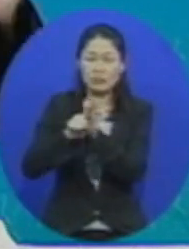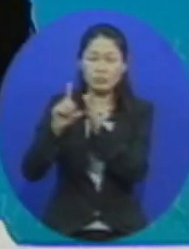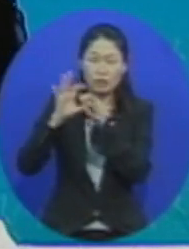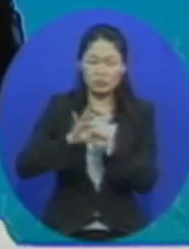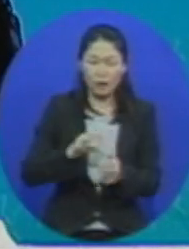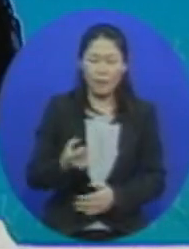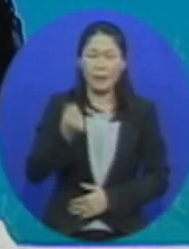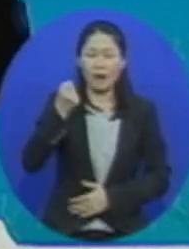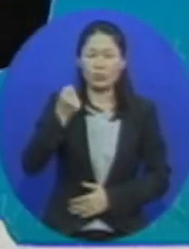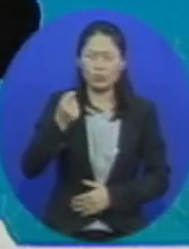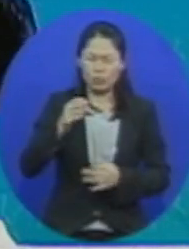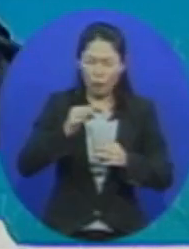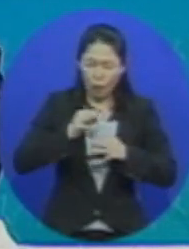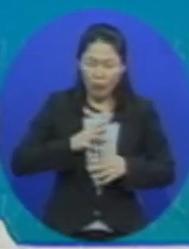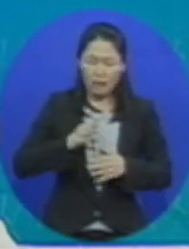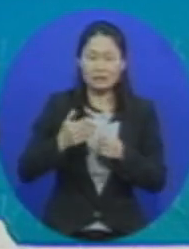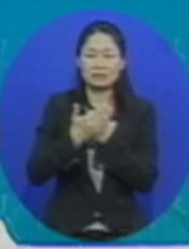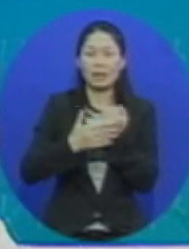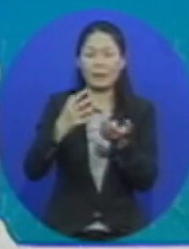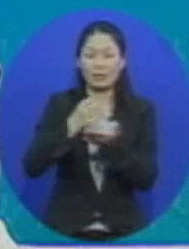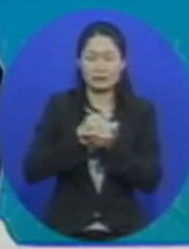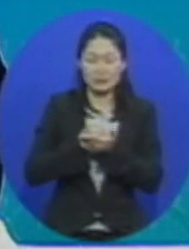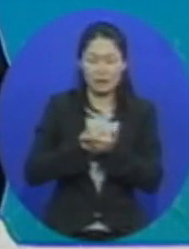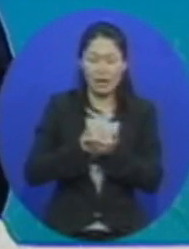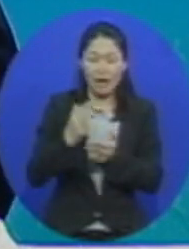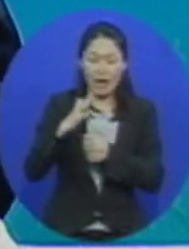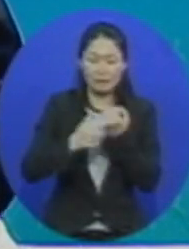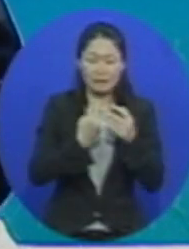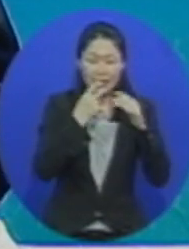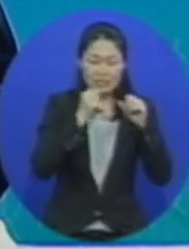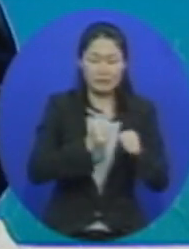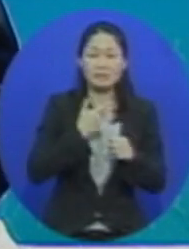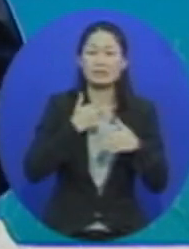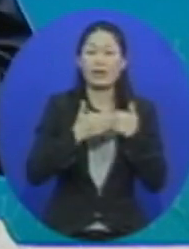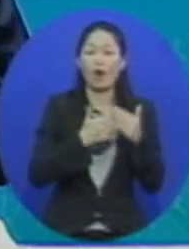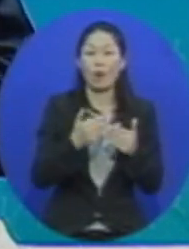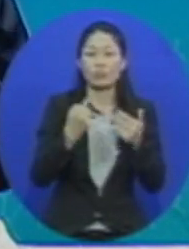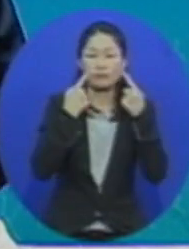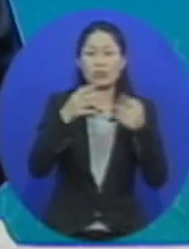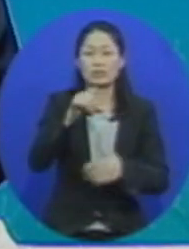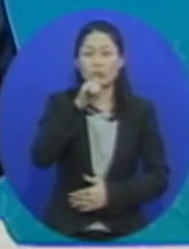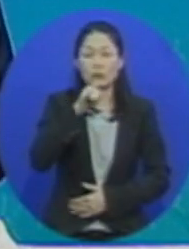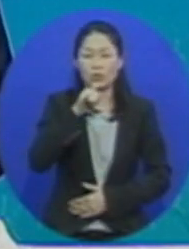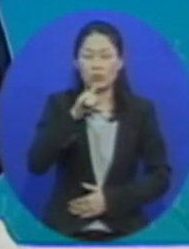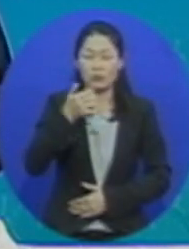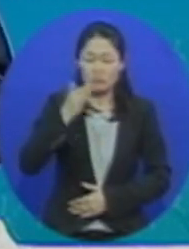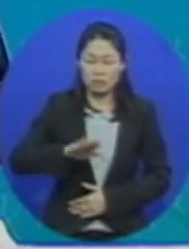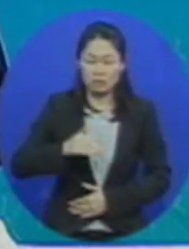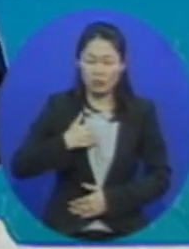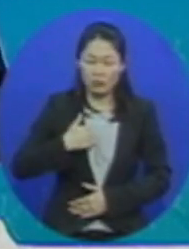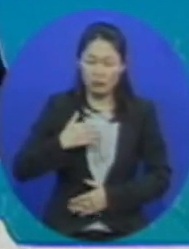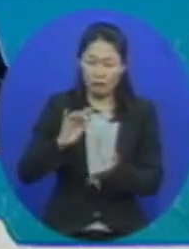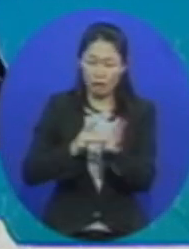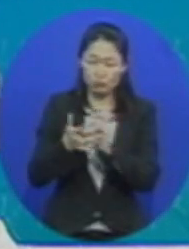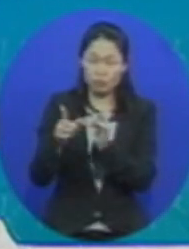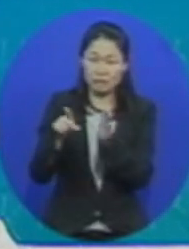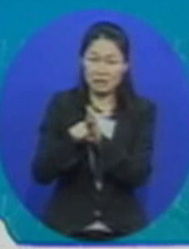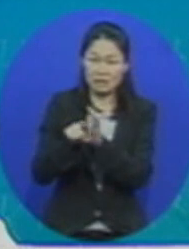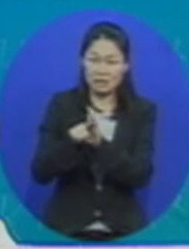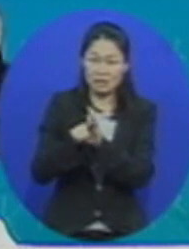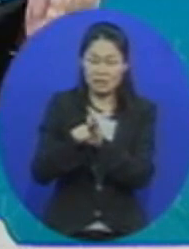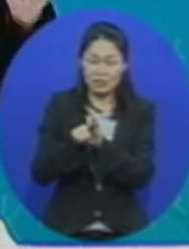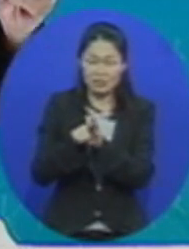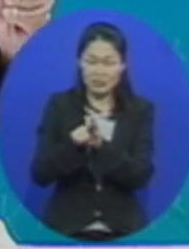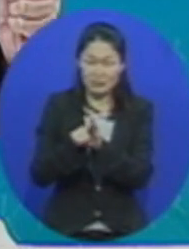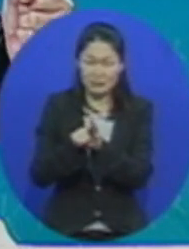하나님의 살아계심을 에 대한 분명한 체험도 하고 2분이 다 자기도 이제 예수 믿은 지 얼마 안되는 형편이